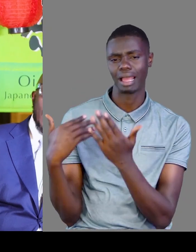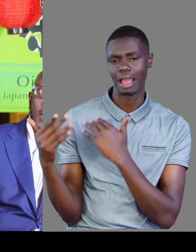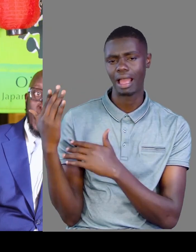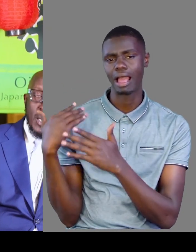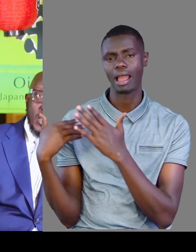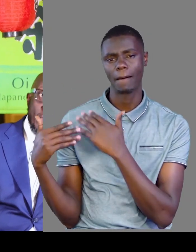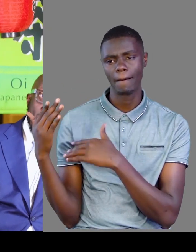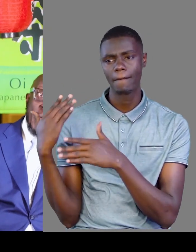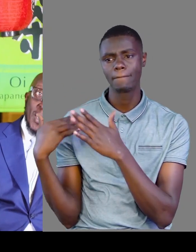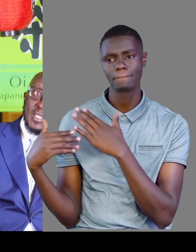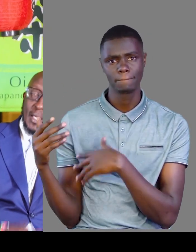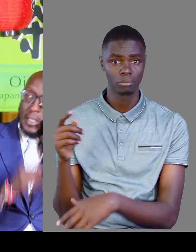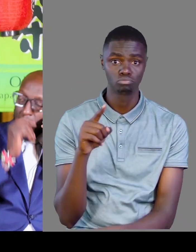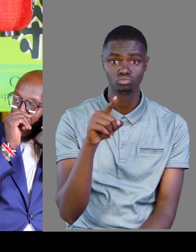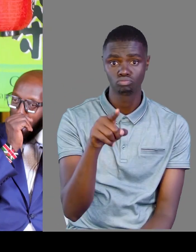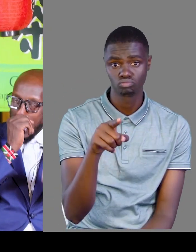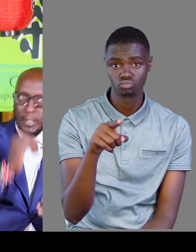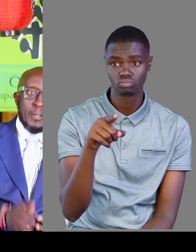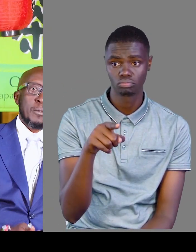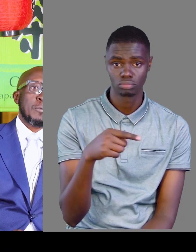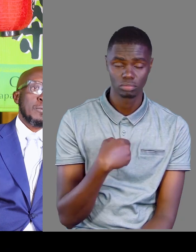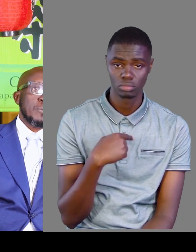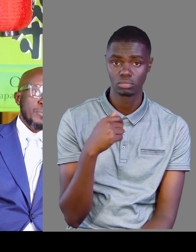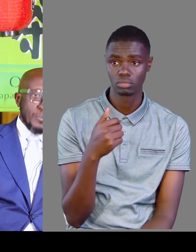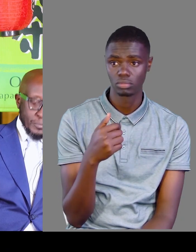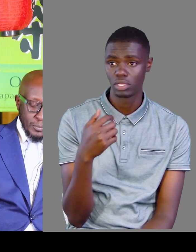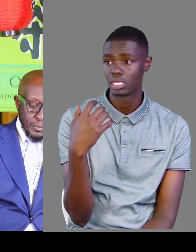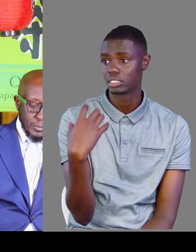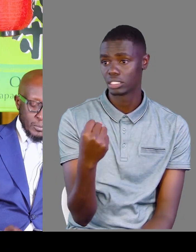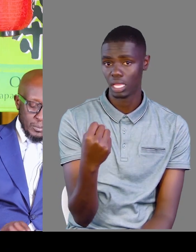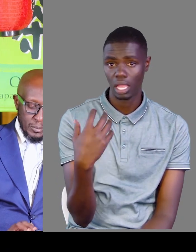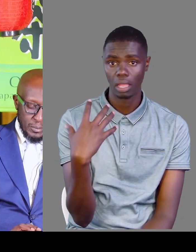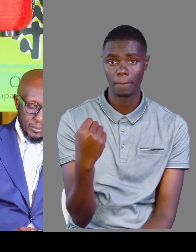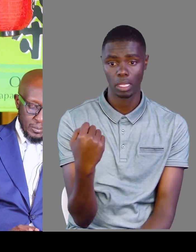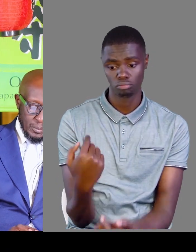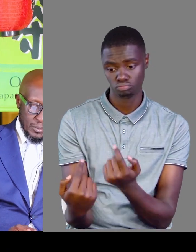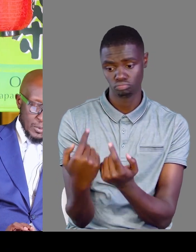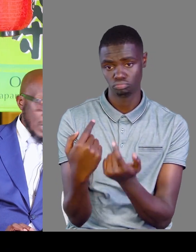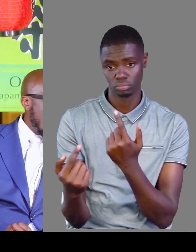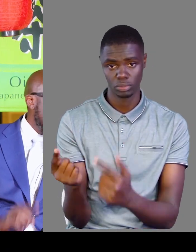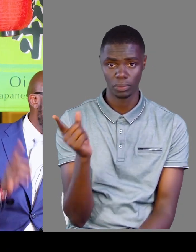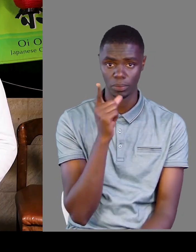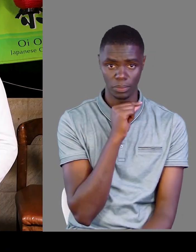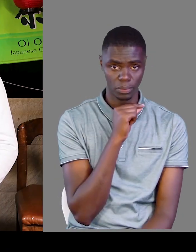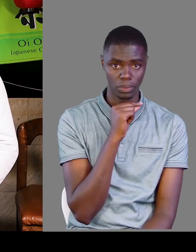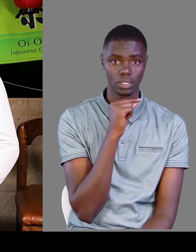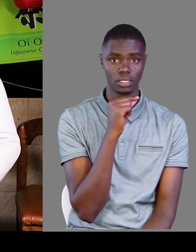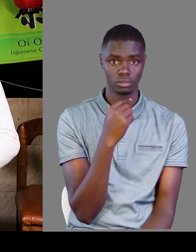kitambo zile zama za utoi, sembe ni glucose, sembe ni piriton, sembe ni